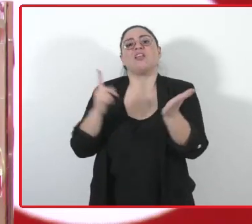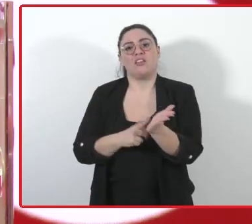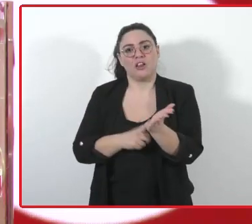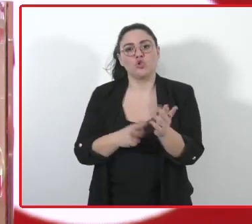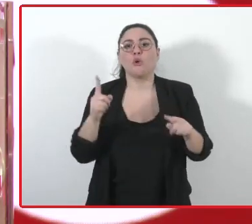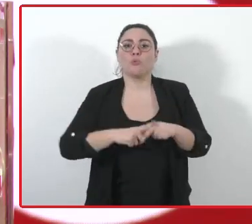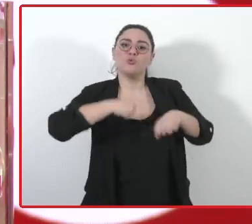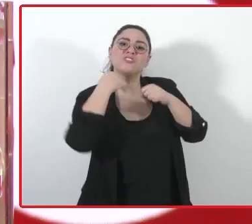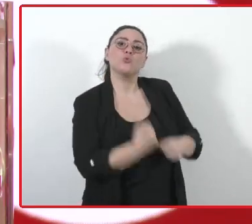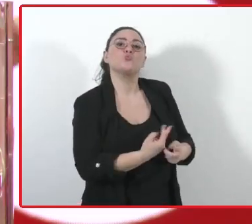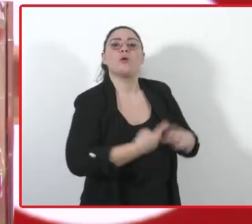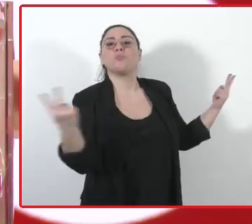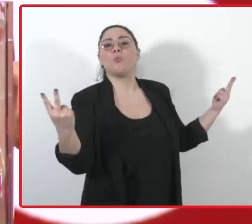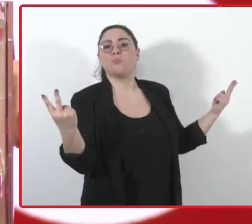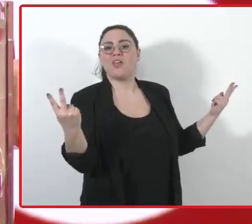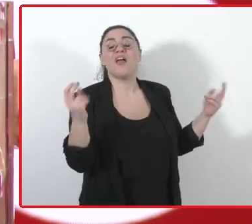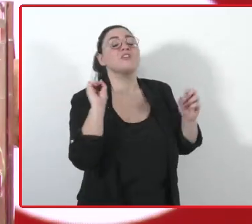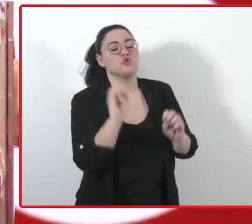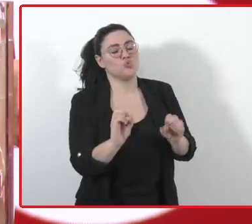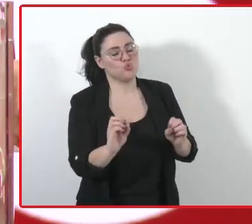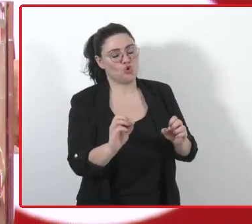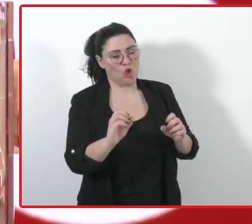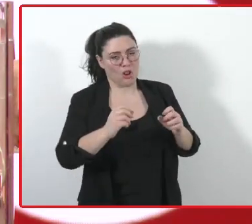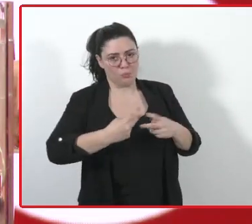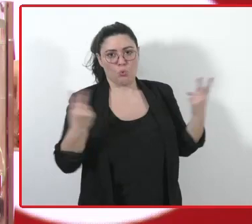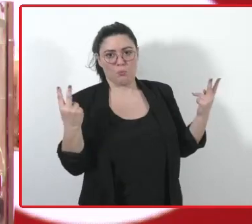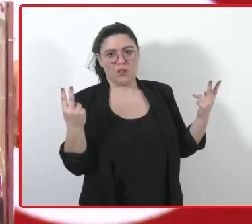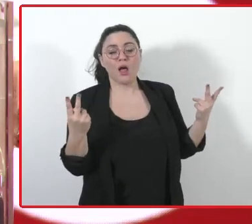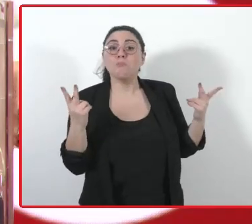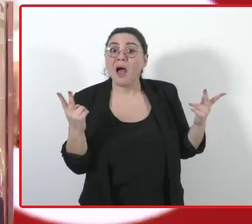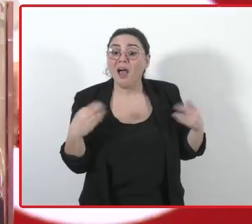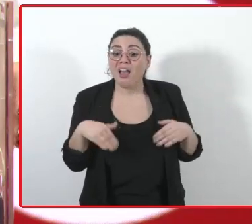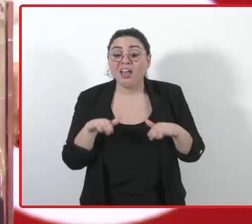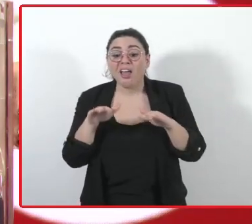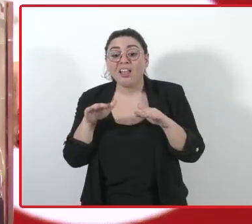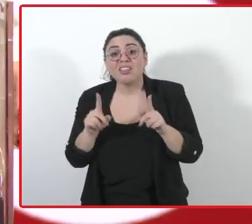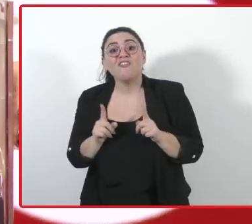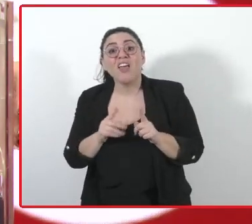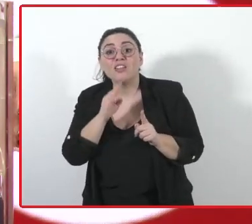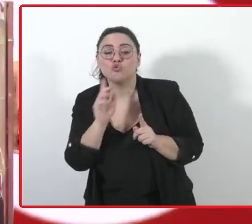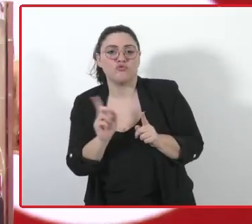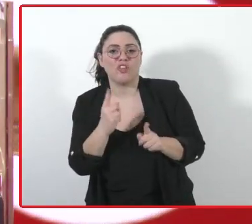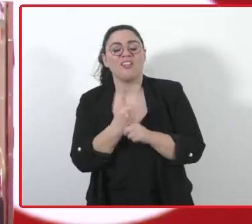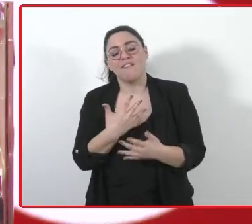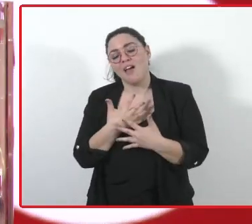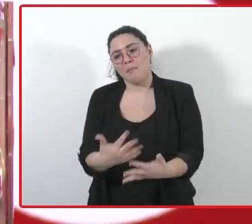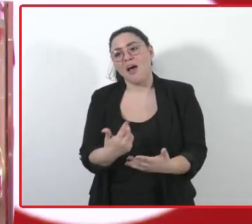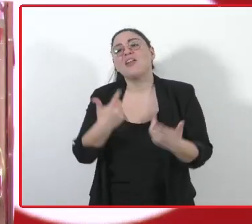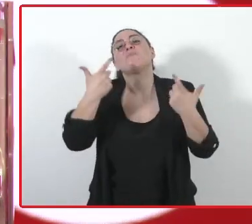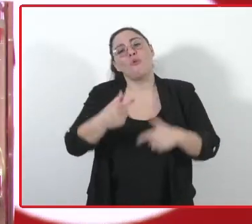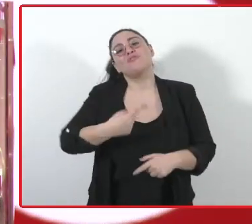ma non basta difenderla bisogna amarla per questo Noi siamo la Costituzione